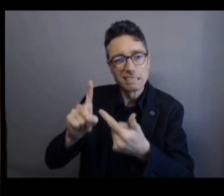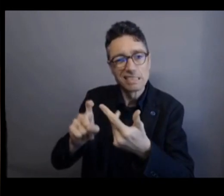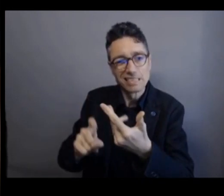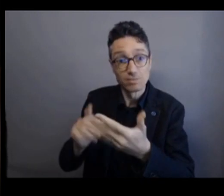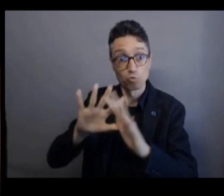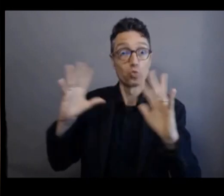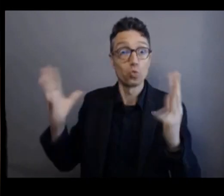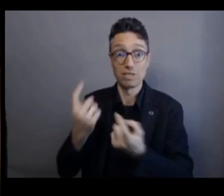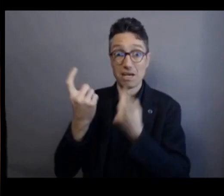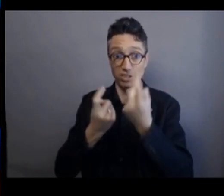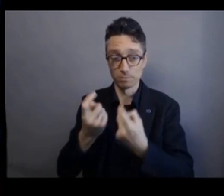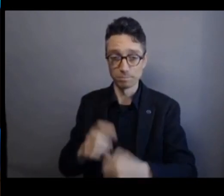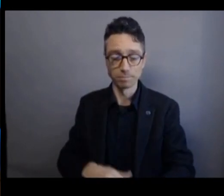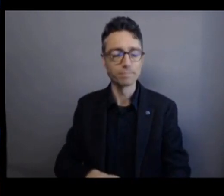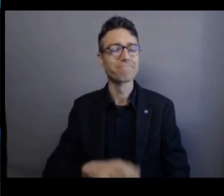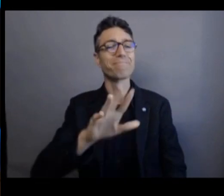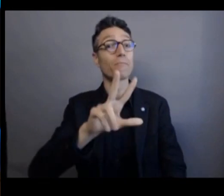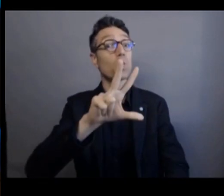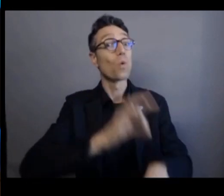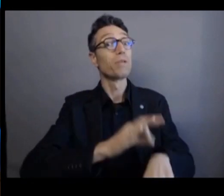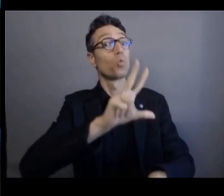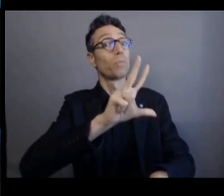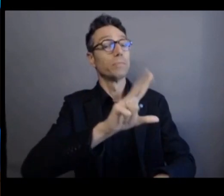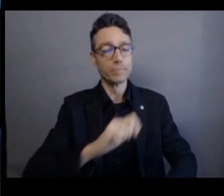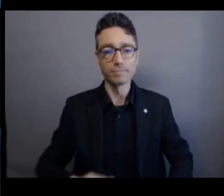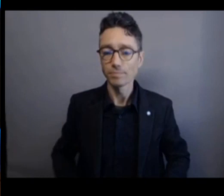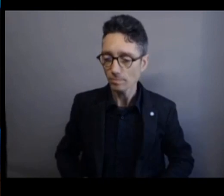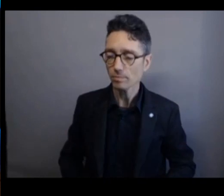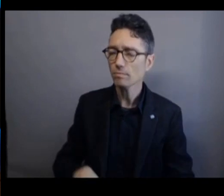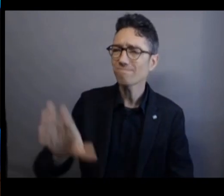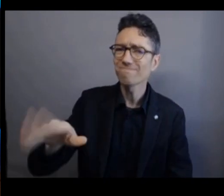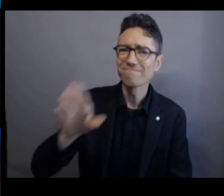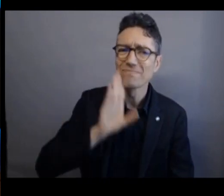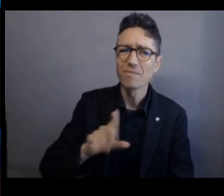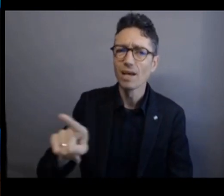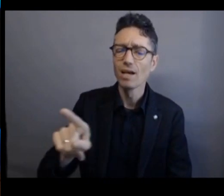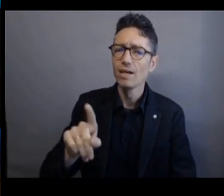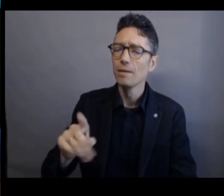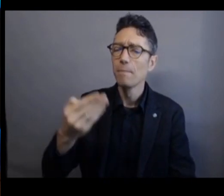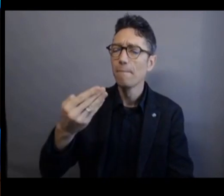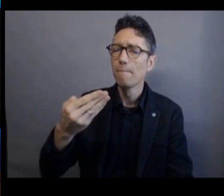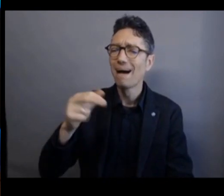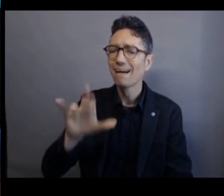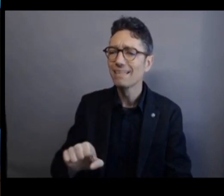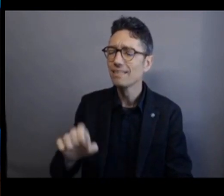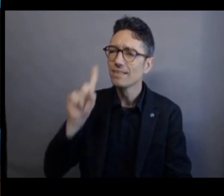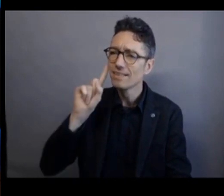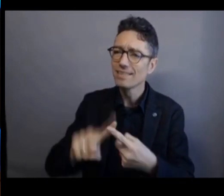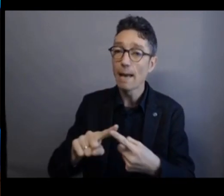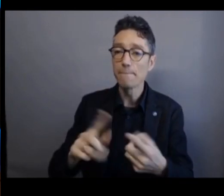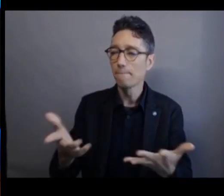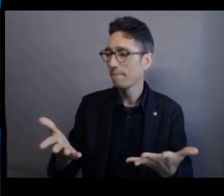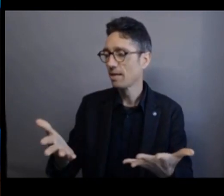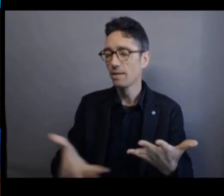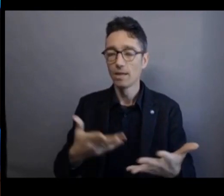3 minutes. Ouais. Marie, j'aimerais que vous preniez la question de la formation, mais sous l'angle des prestataires, parce que Keolis